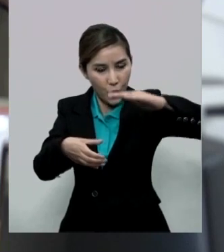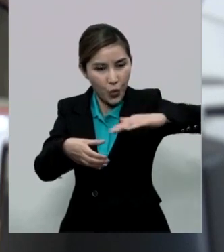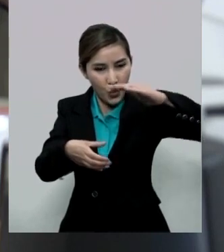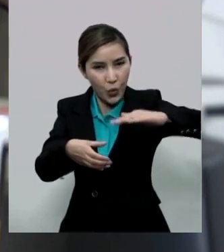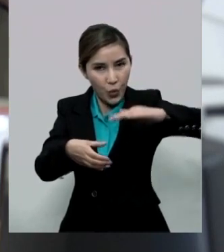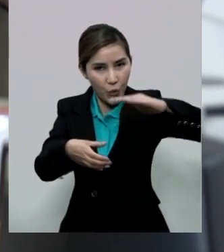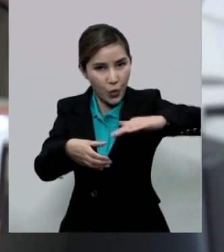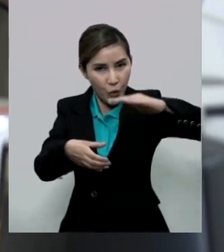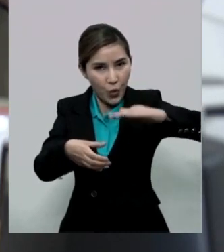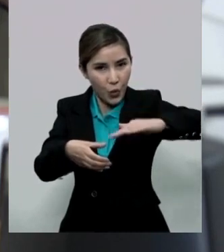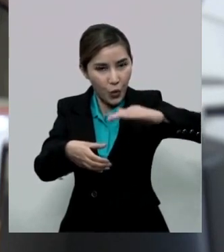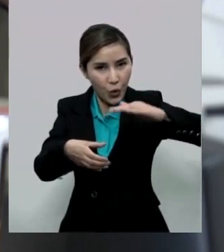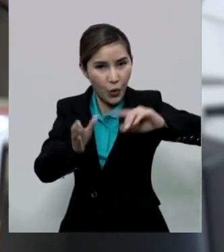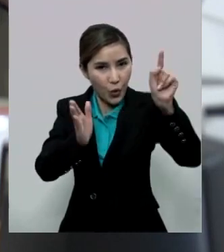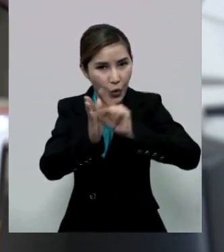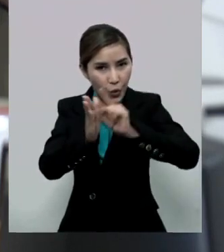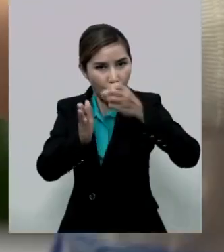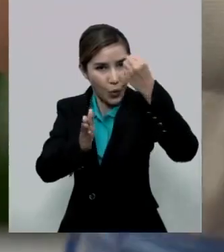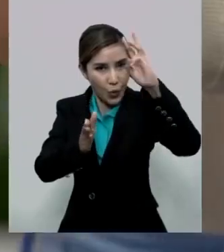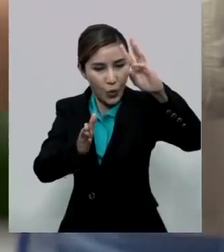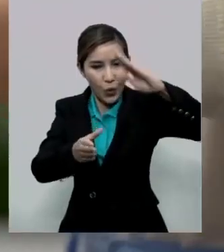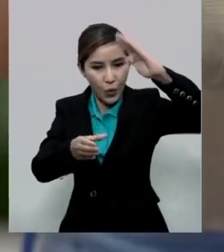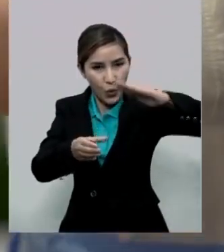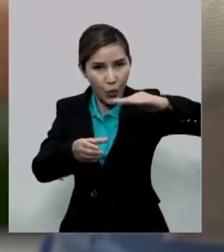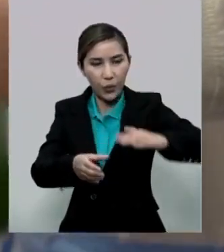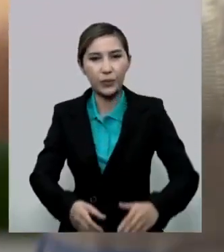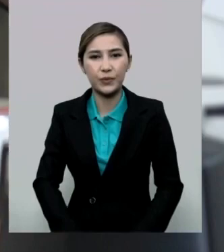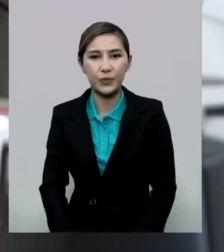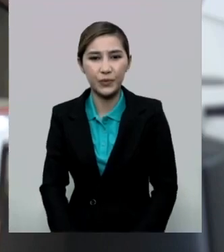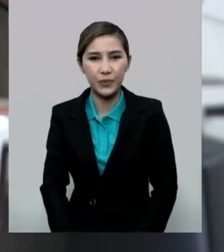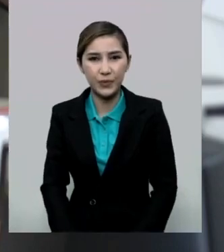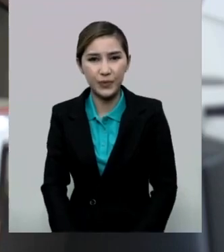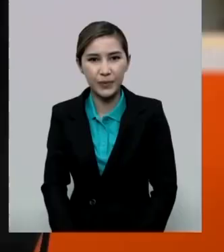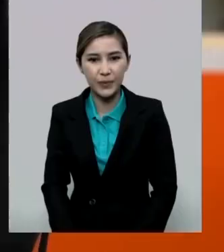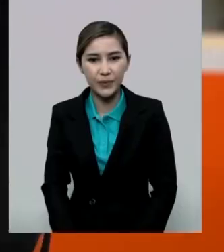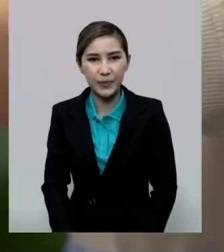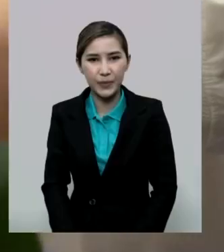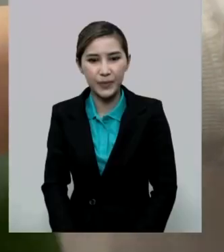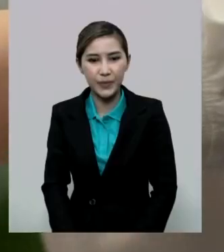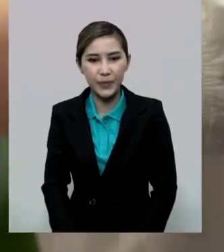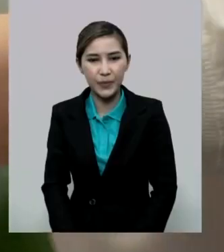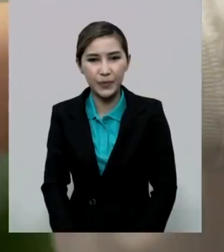หมคะโอเค กดนมครับ16ปั๊ม ทันกดนมใส่เหยือกที่ไว้สำหรับใส่นม